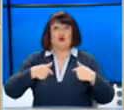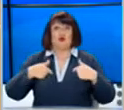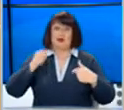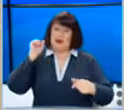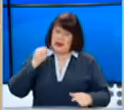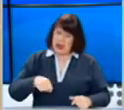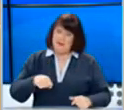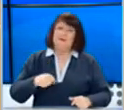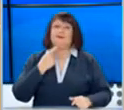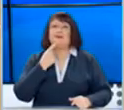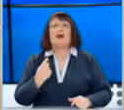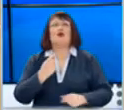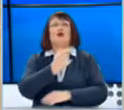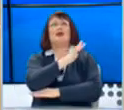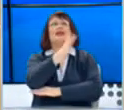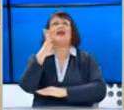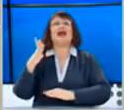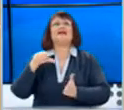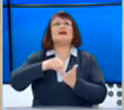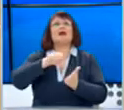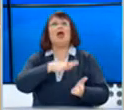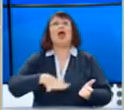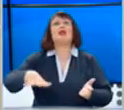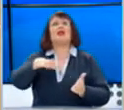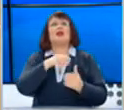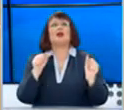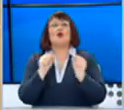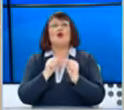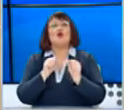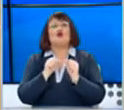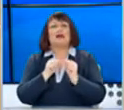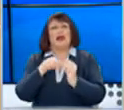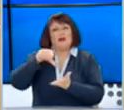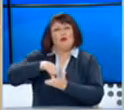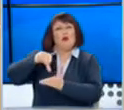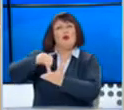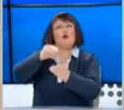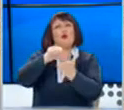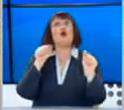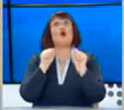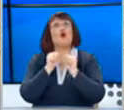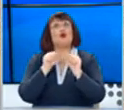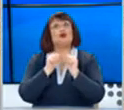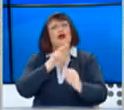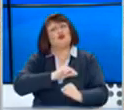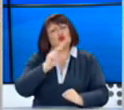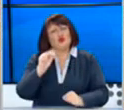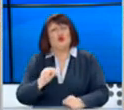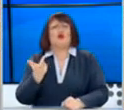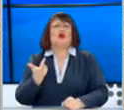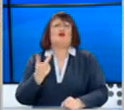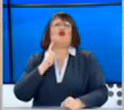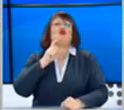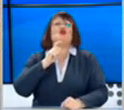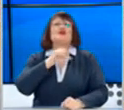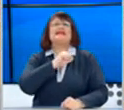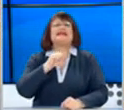συμφωνήσω ότι τα δάση του λεκανοπεδίου και γενικά τα περιαστικά δάση, το ίδιο ισχύει και για το ΣΕΙΧΣΟΥ